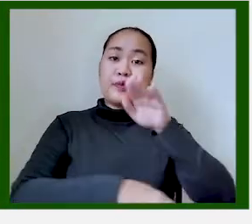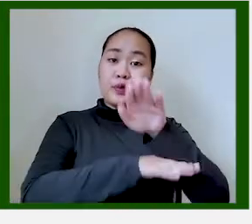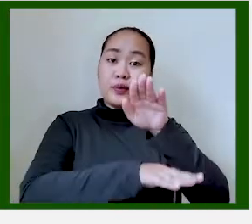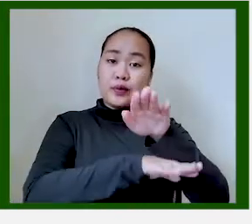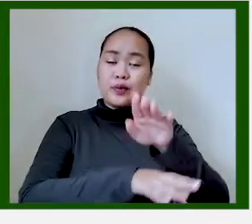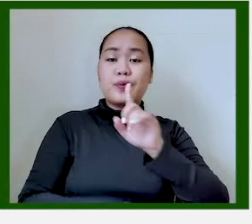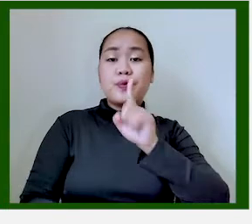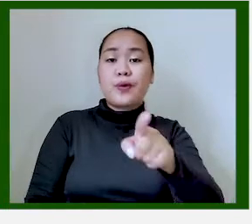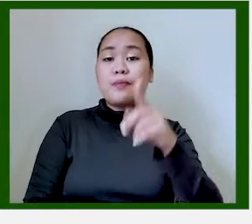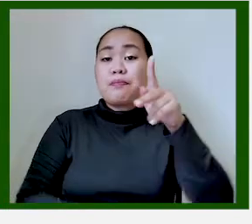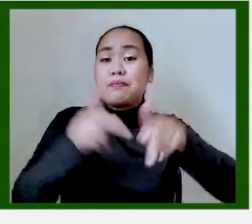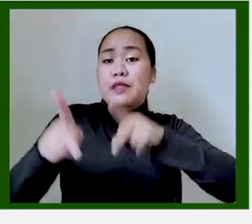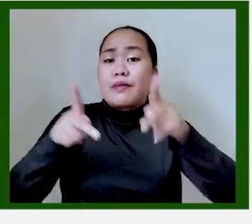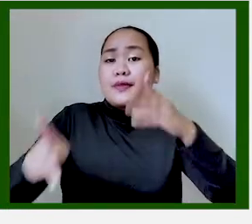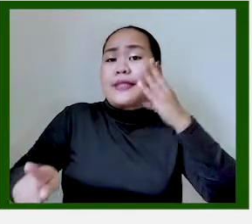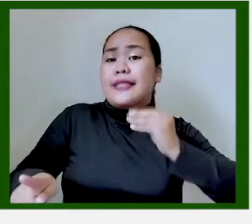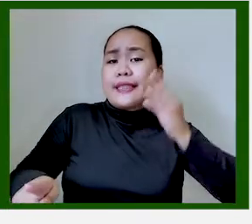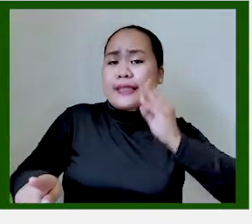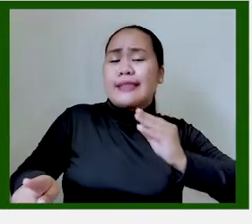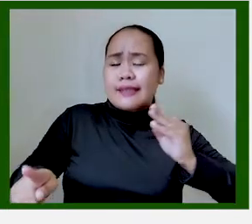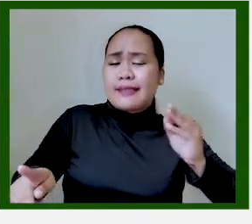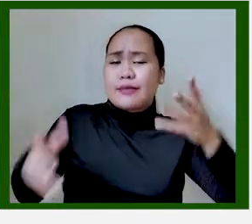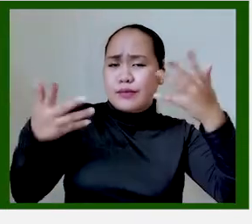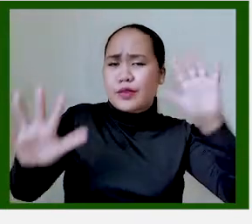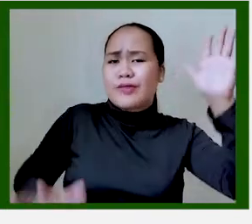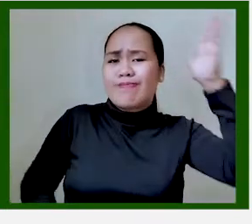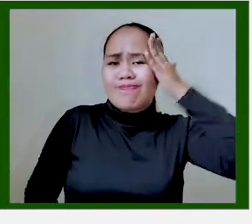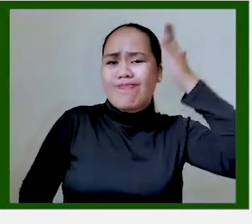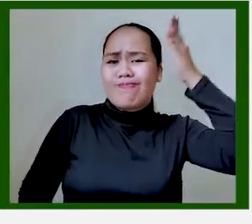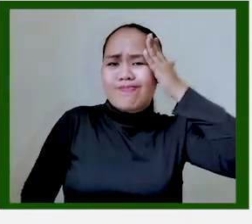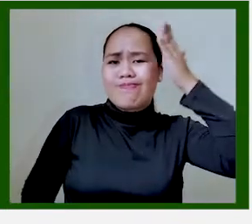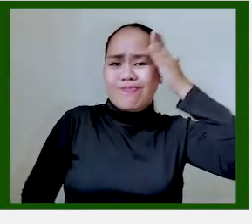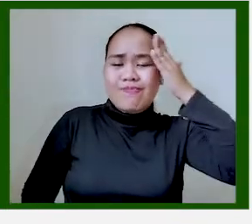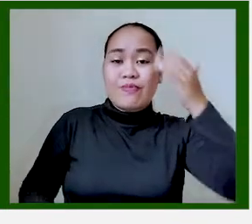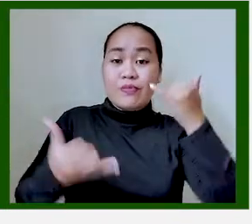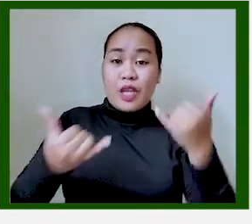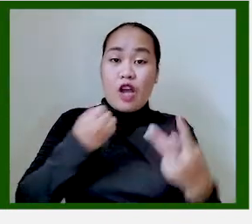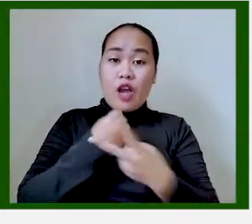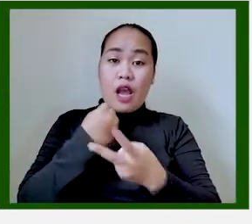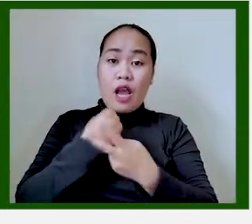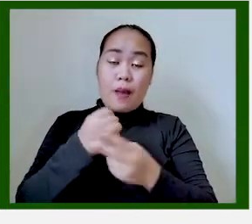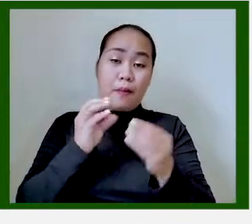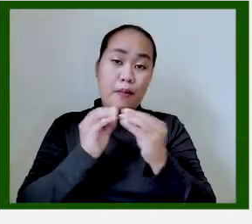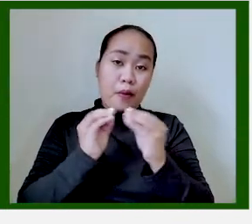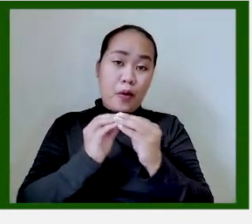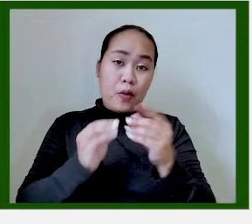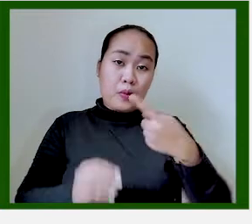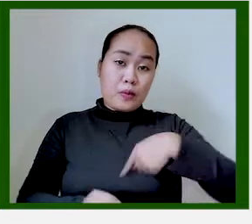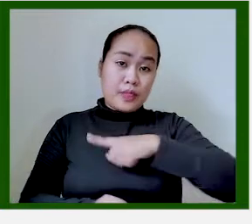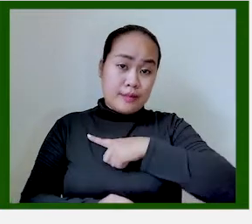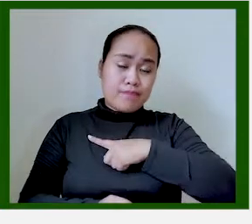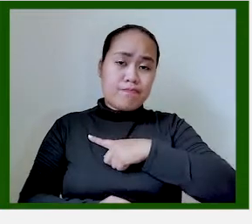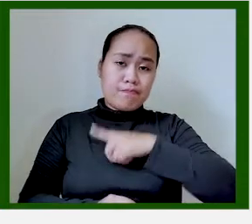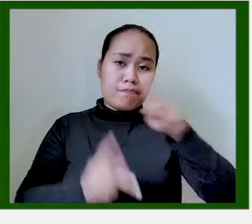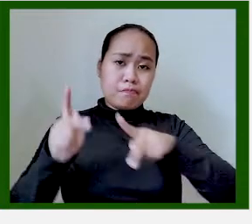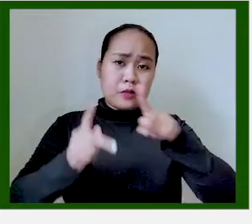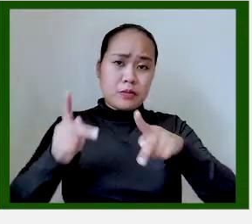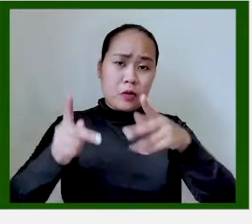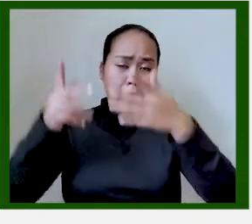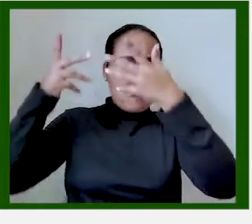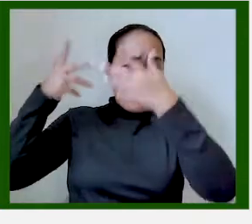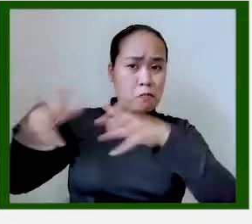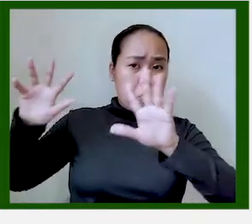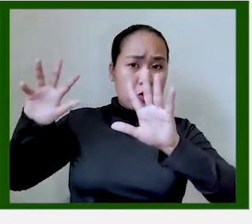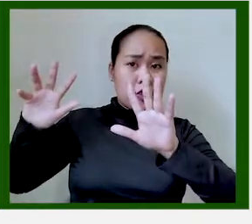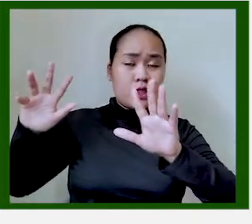contributes, no, sa safety nating lahat. Ako, naniniwala po ako. No? People finish their errands early para makauwi ka